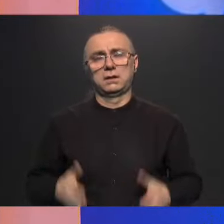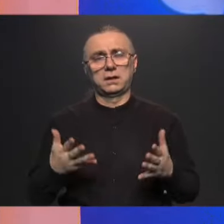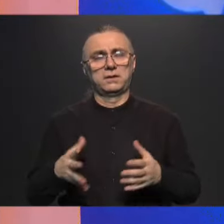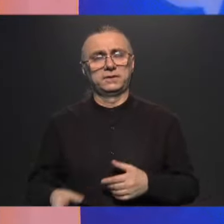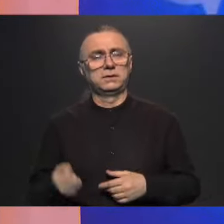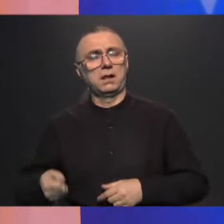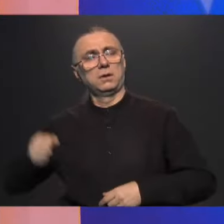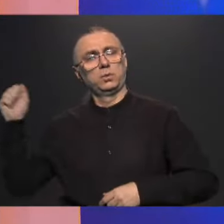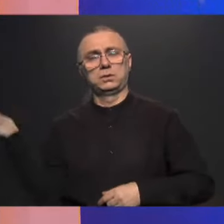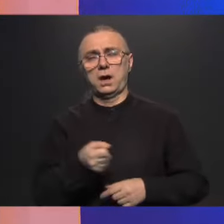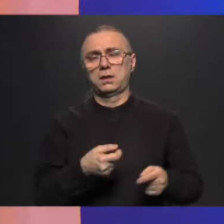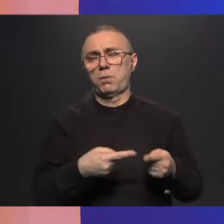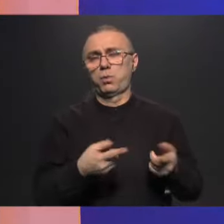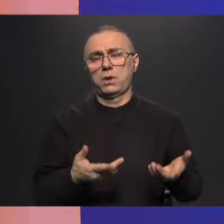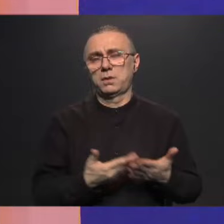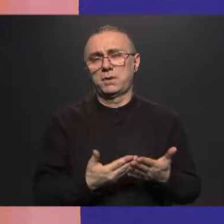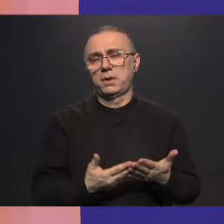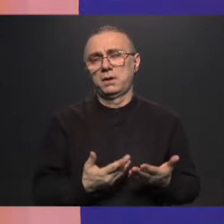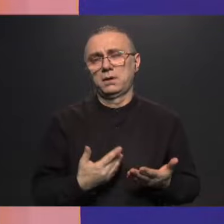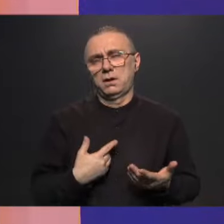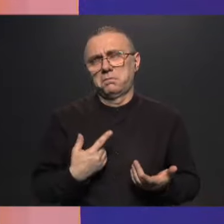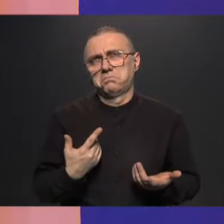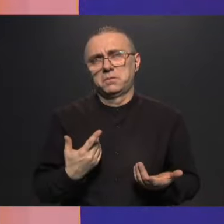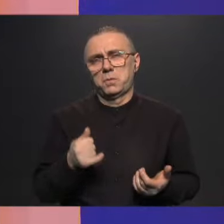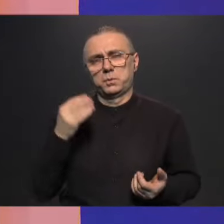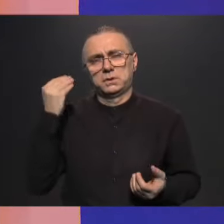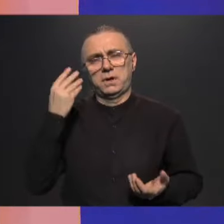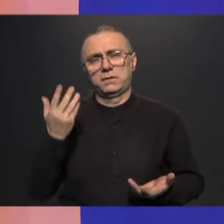представилась ситуация таким образом. Вот, или там